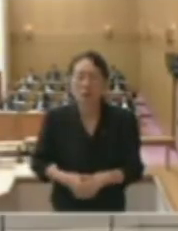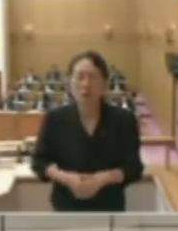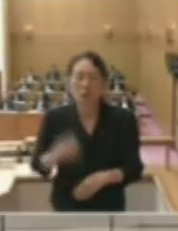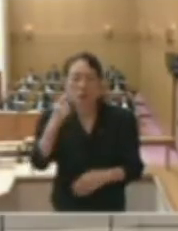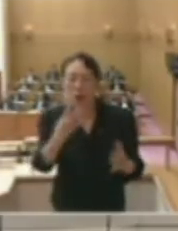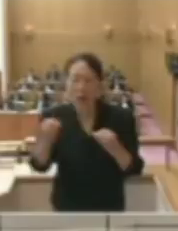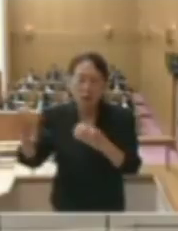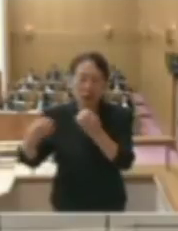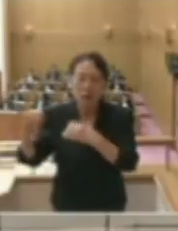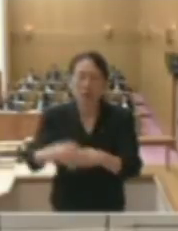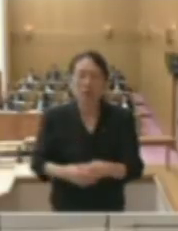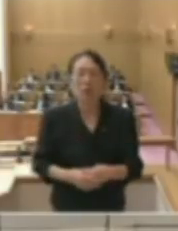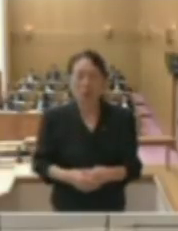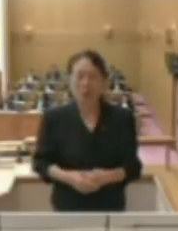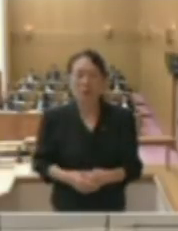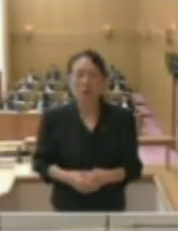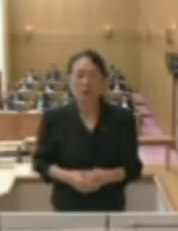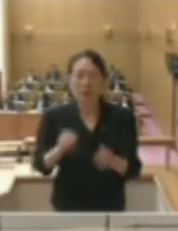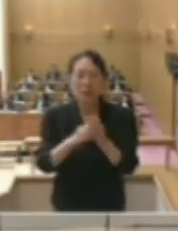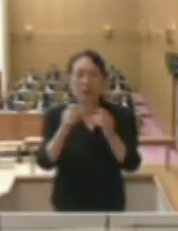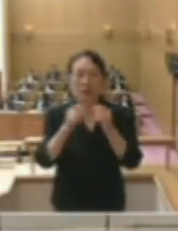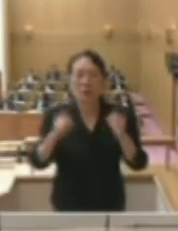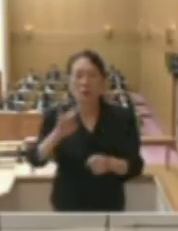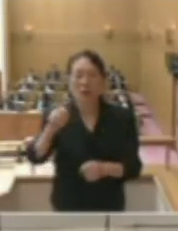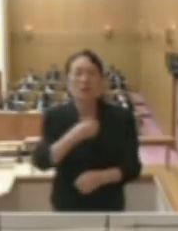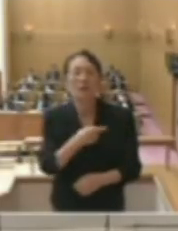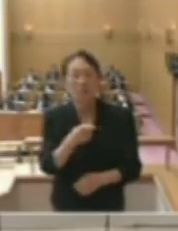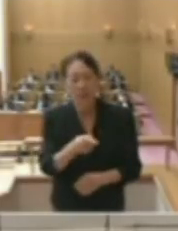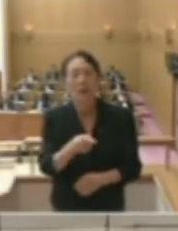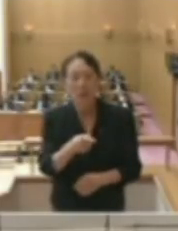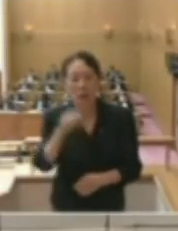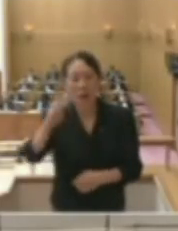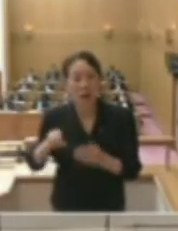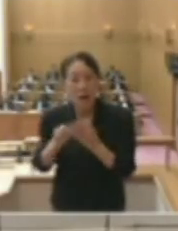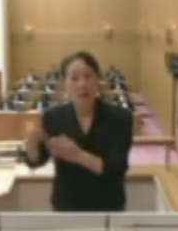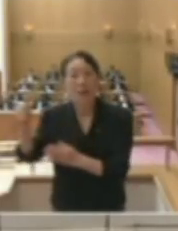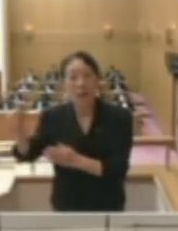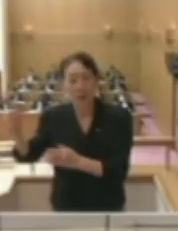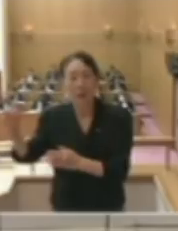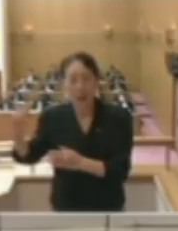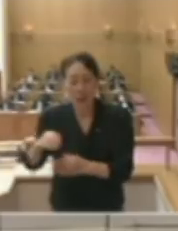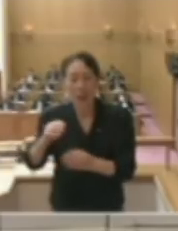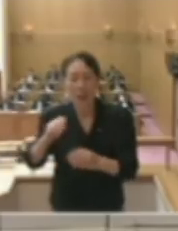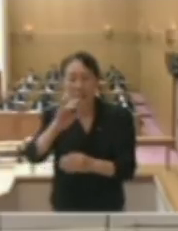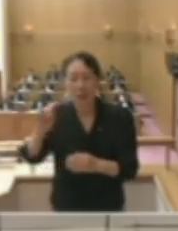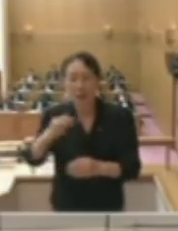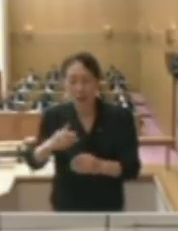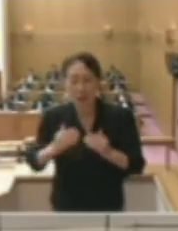先ほど、石岡議員、川崎議員の方から、議事進行、石岡議